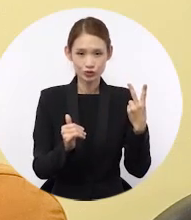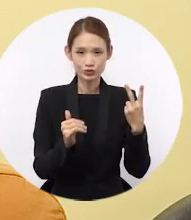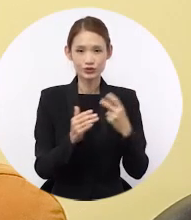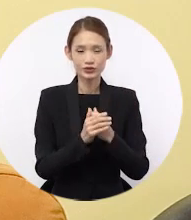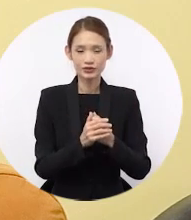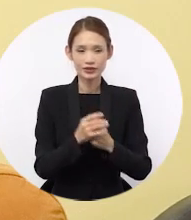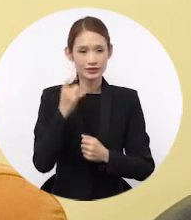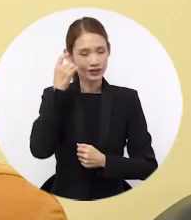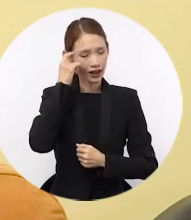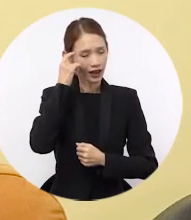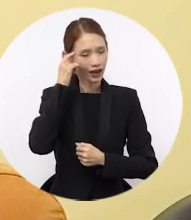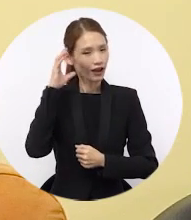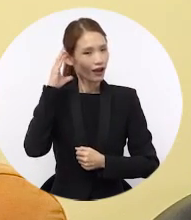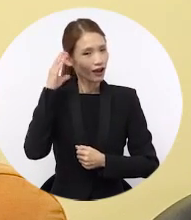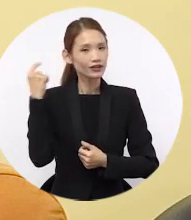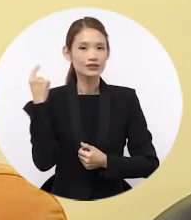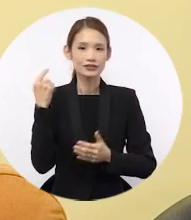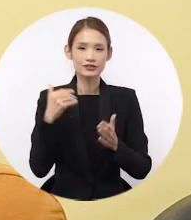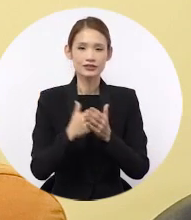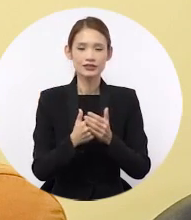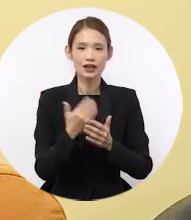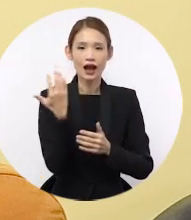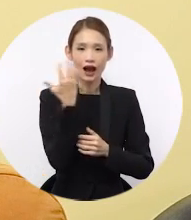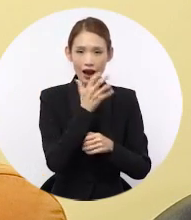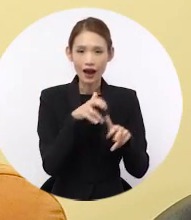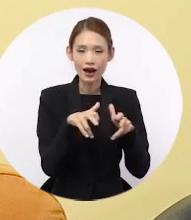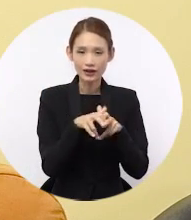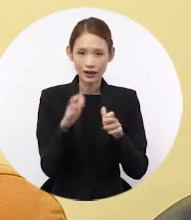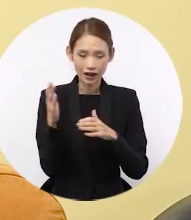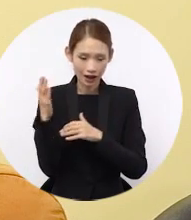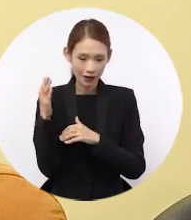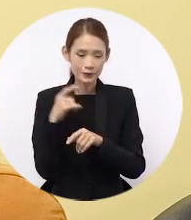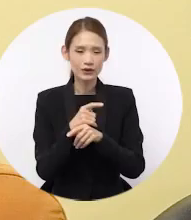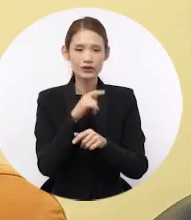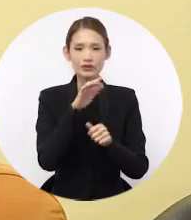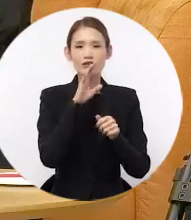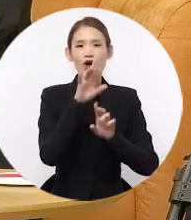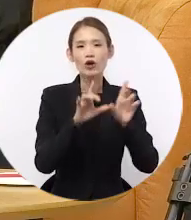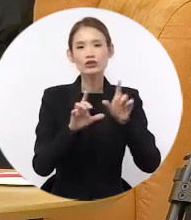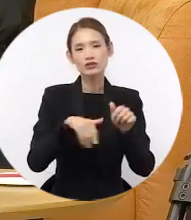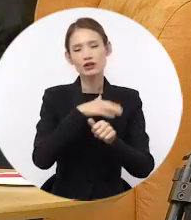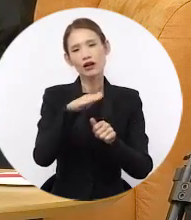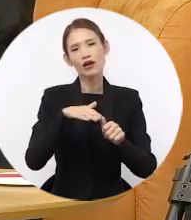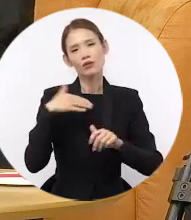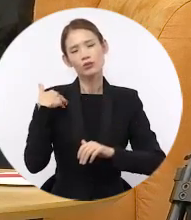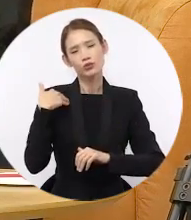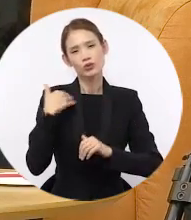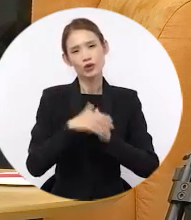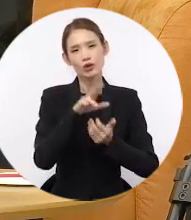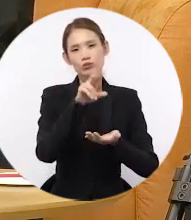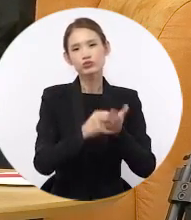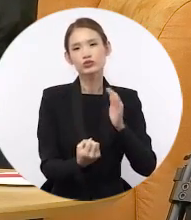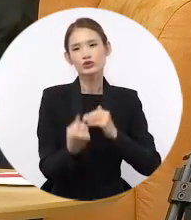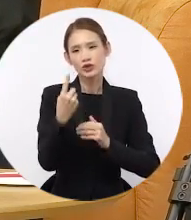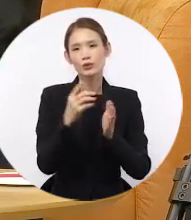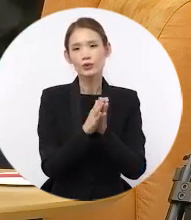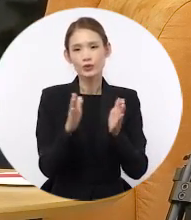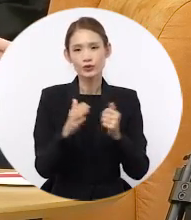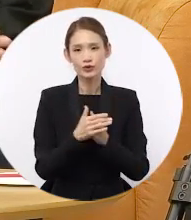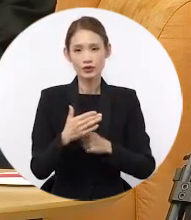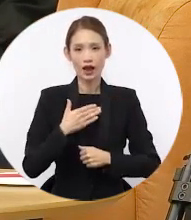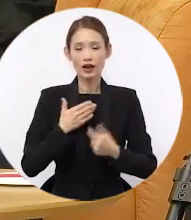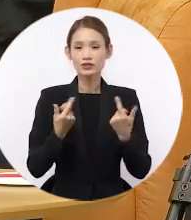분의 의견을 들어보니까 이제 비장애 학생들이 장애 학생들의 현실을 전혀 모르고 있다는 게 문제의 큰 원인이 되는 것